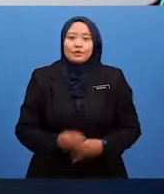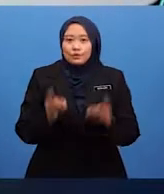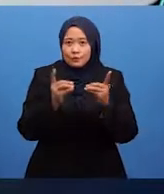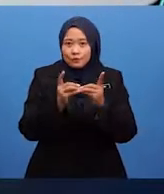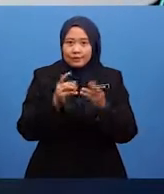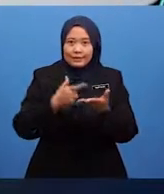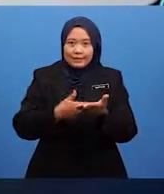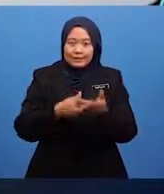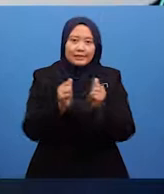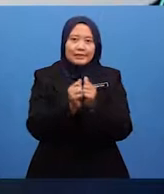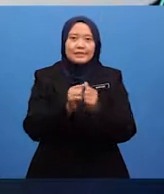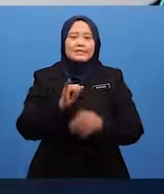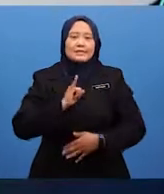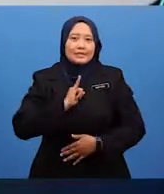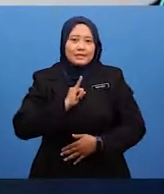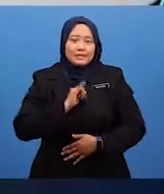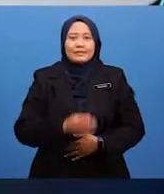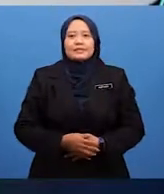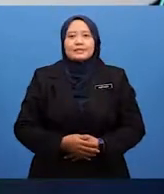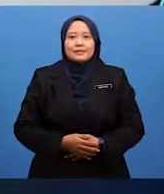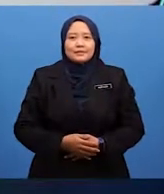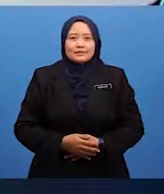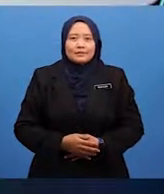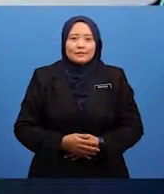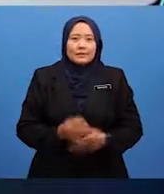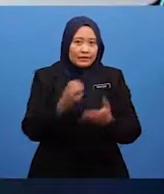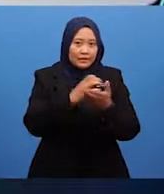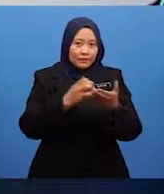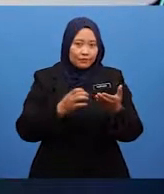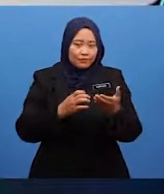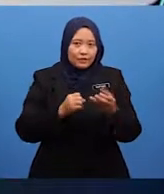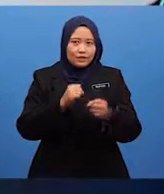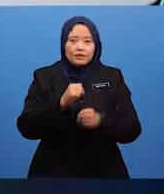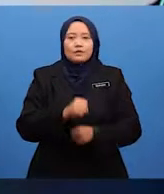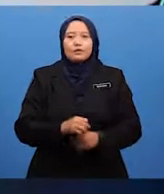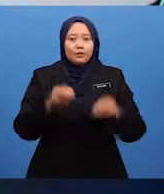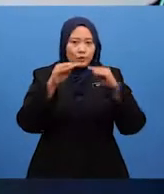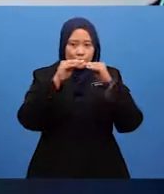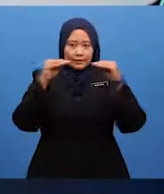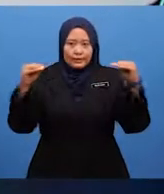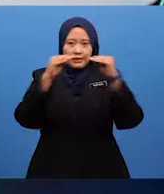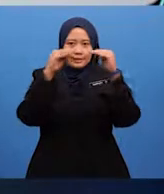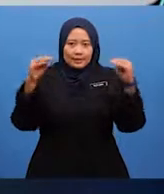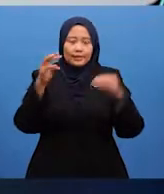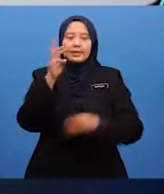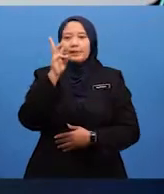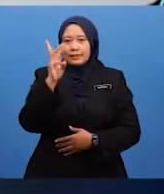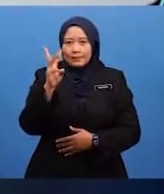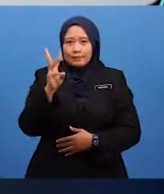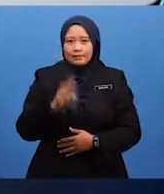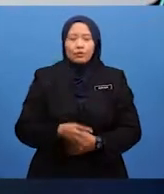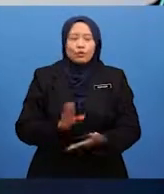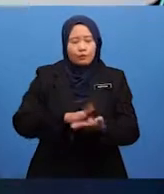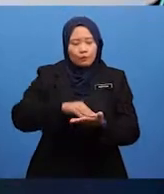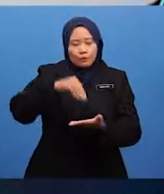echols dalam program kanvas seni visual tinggalkan now dan diharapkan hari ini kita Semoga dapat bersama-sama mempelajari sesuatu yang